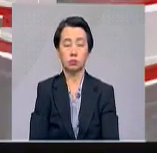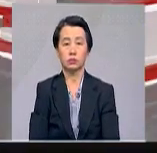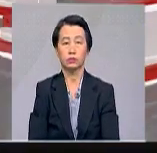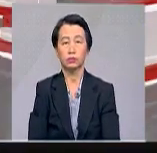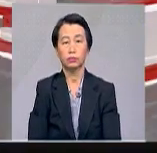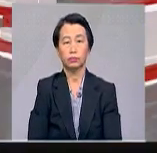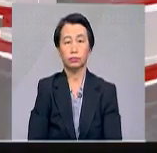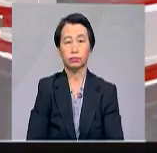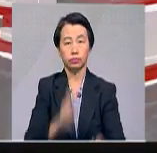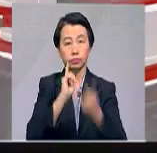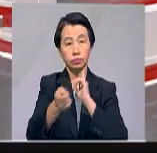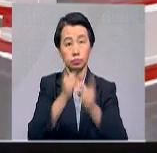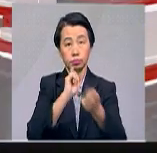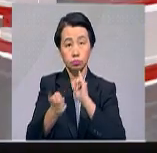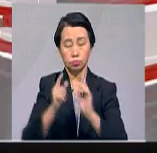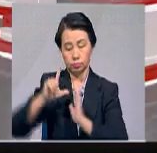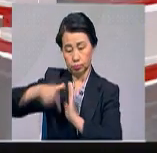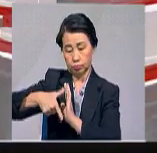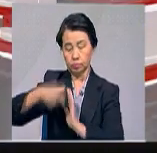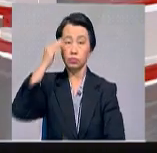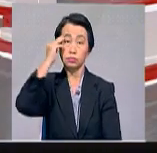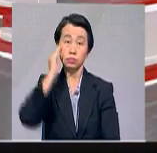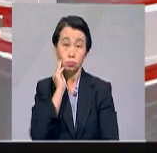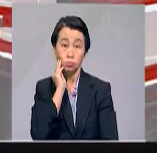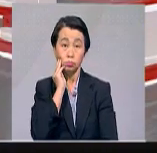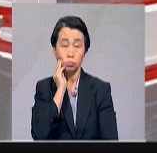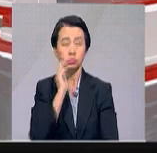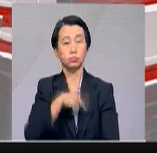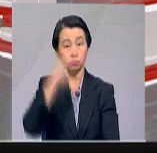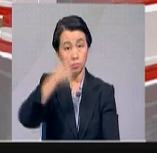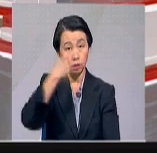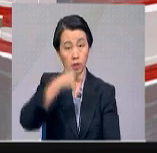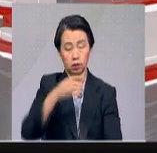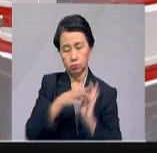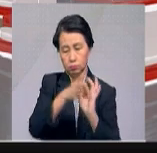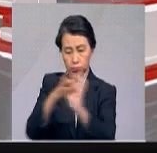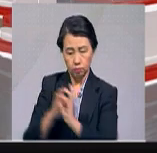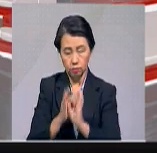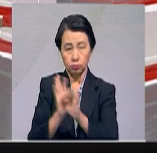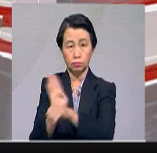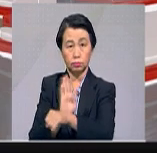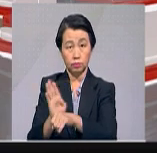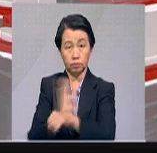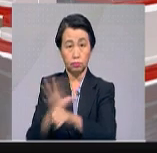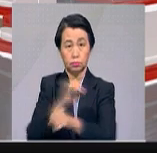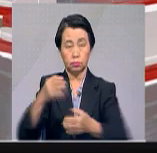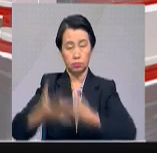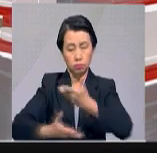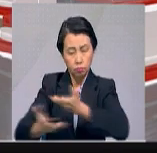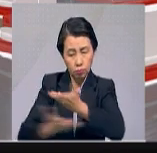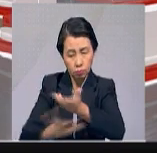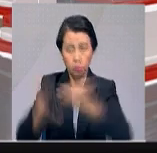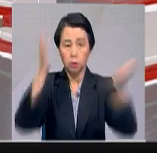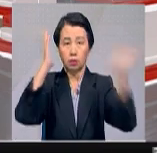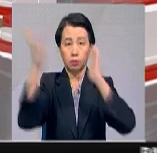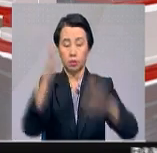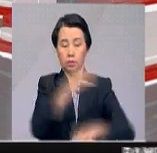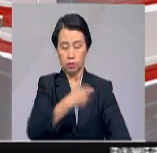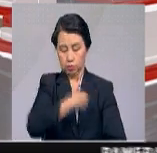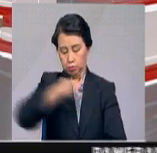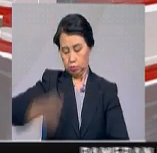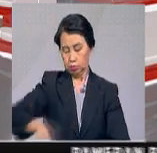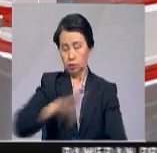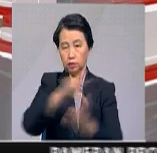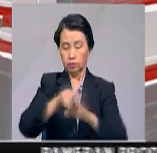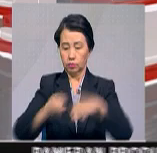Ya, dalam sesi dialog kemudiannya, Tun Dr. Mahathir berkata kerjasama perdagangan dan diplomatik antara Malaysia dan China